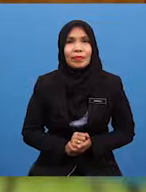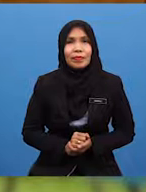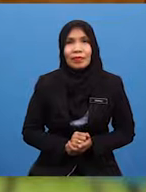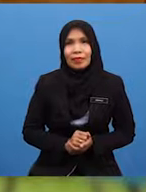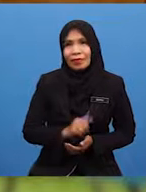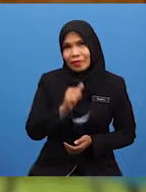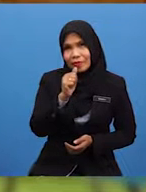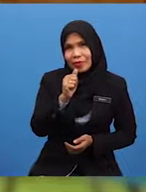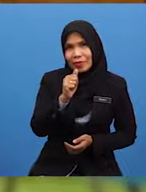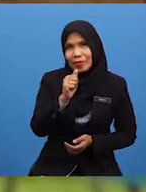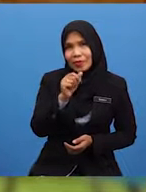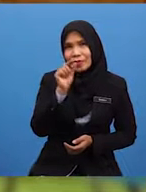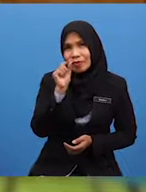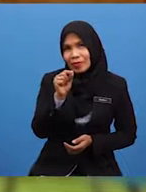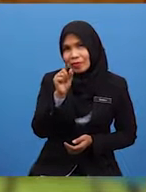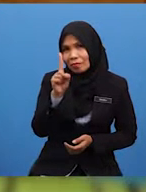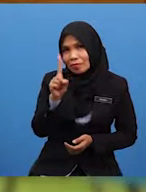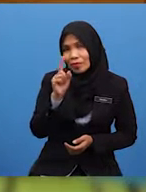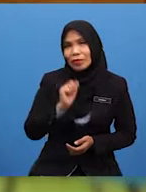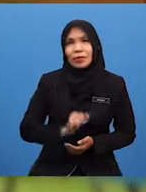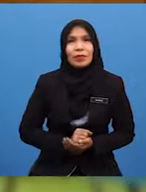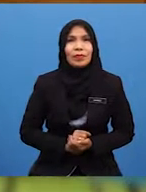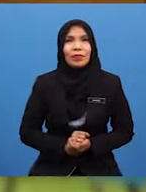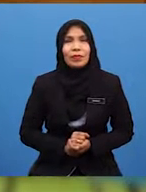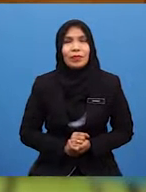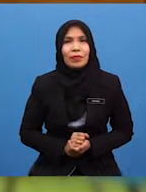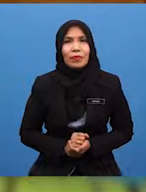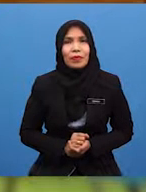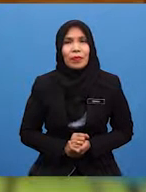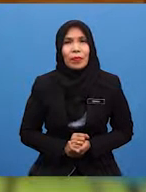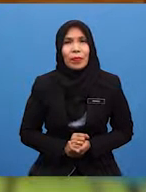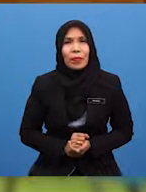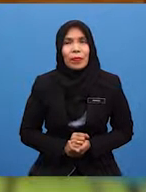E, titik 1.